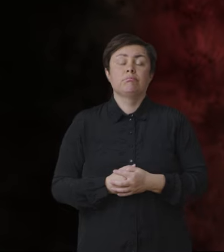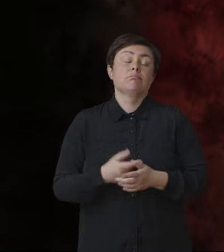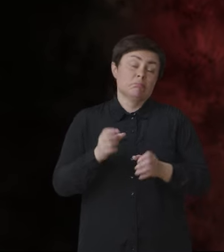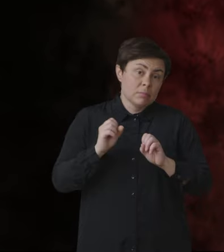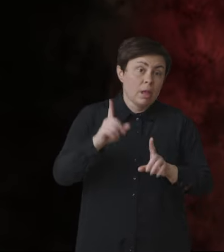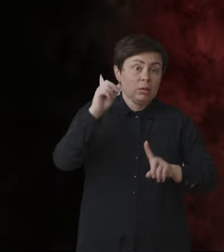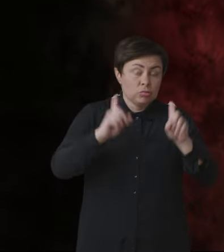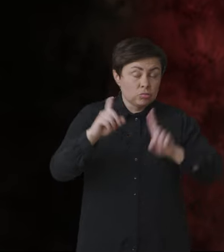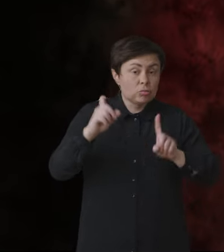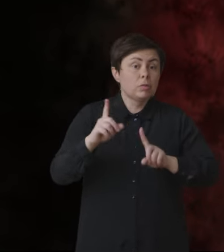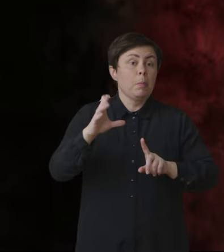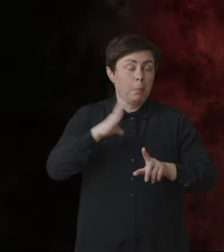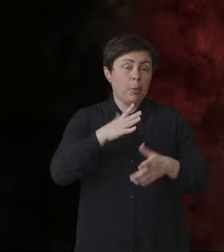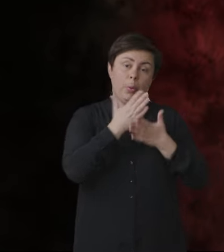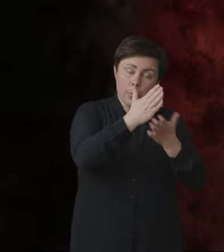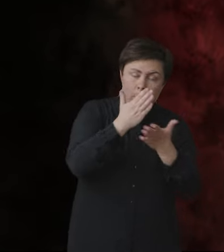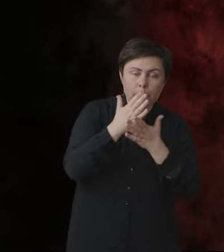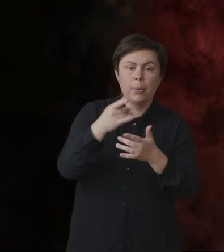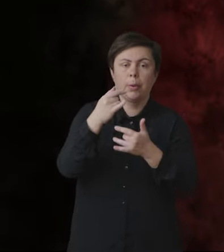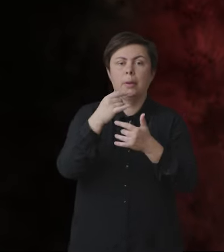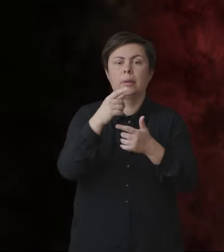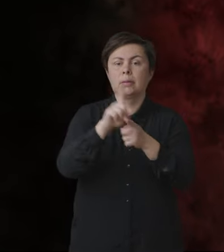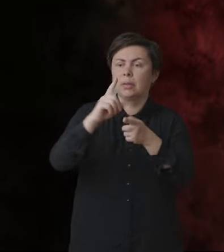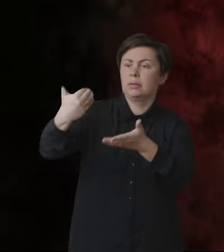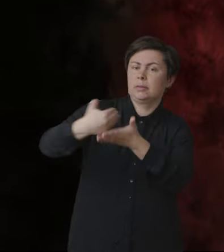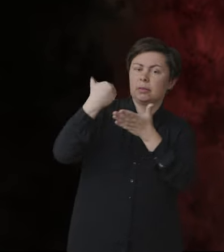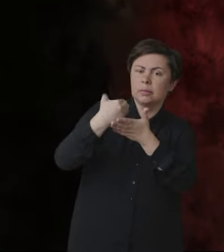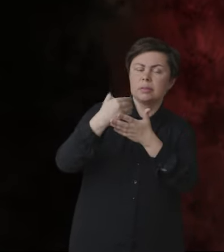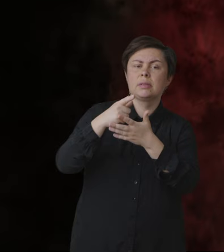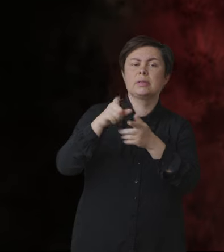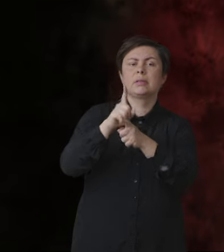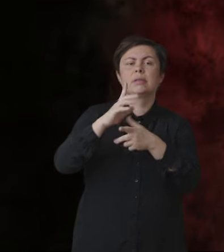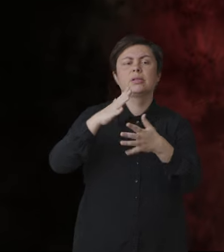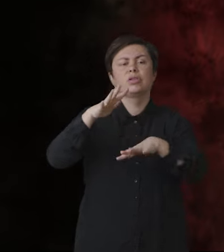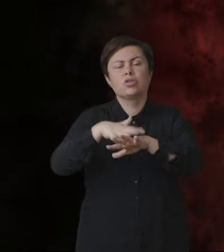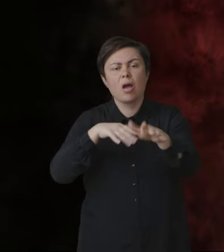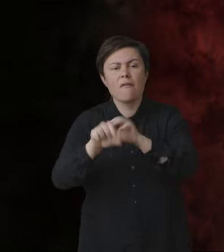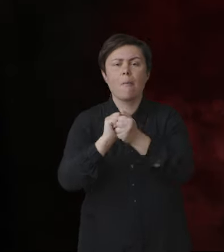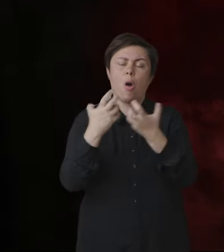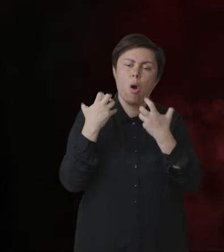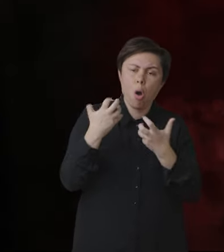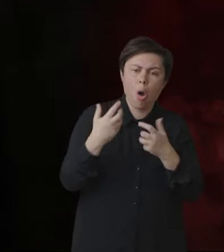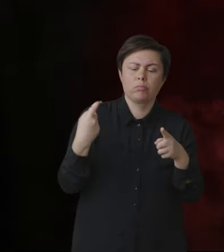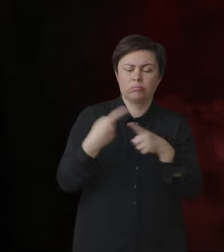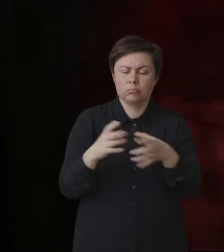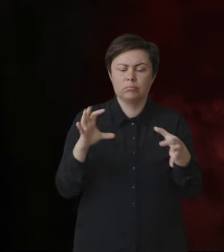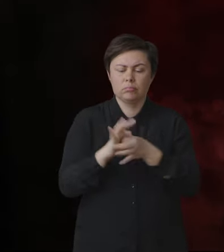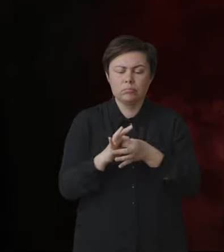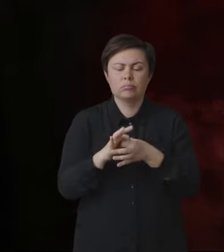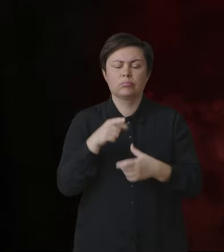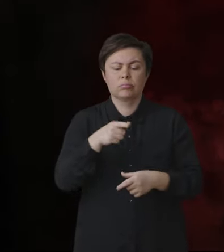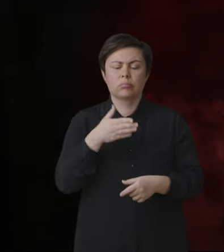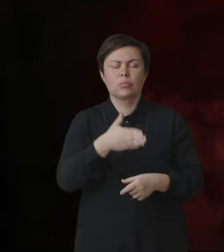Owszem, czasem udzielali pomocy straży zawodowej czy ochotniczej. O, Dzień Kolejarza to